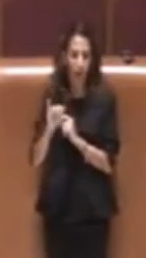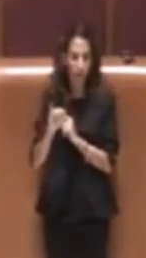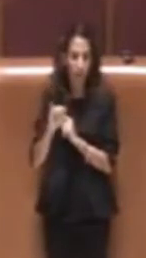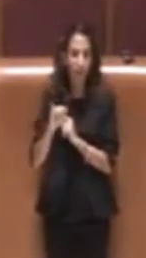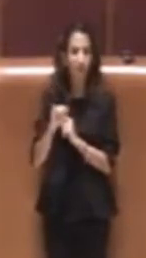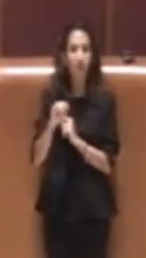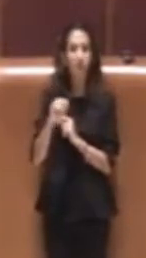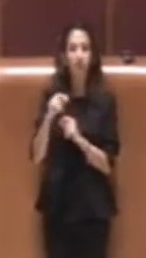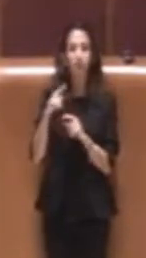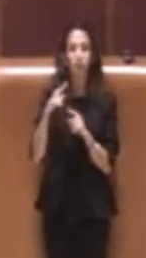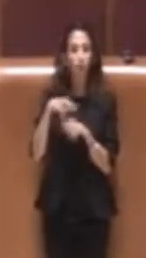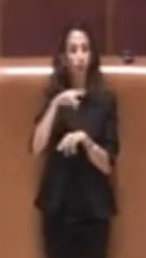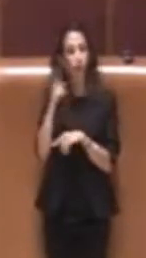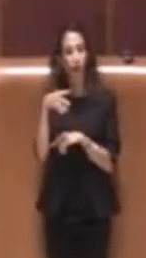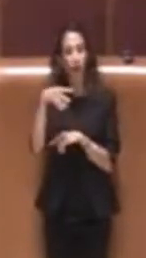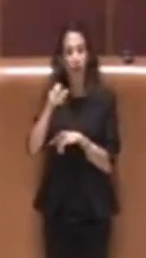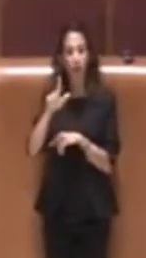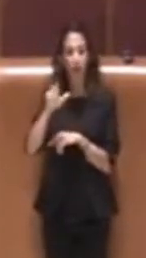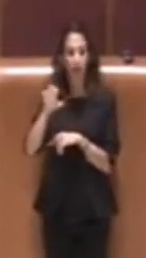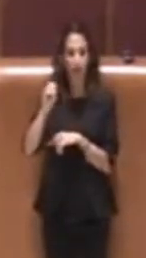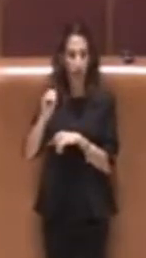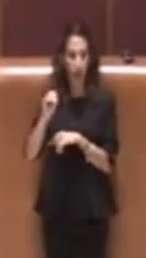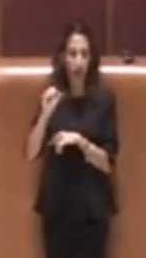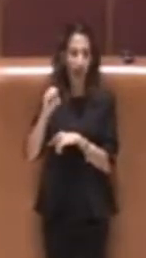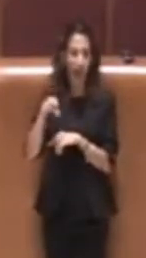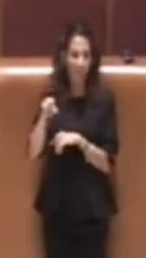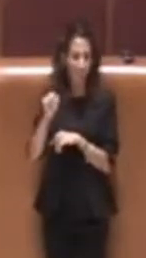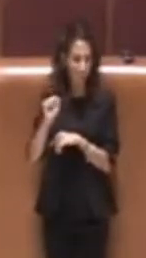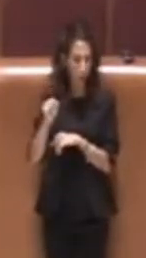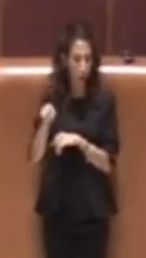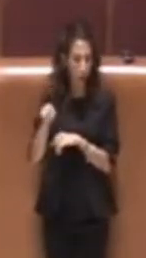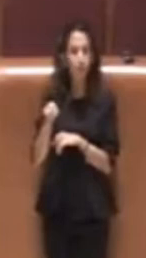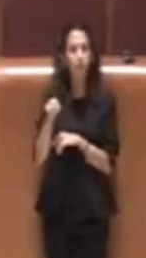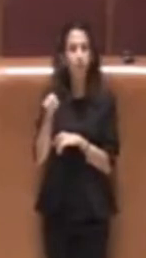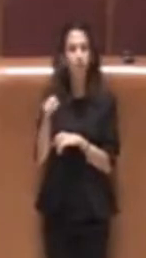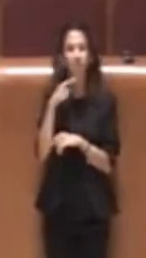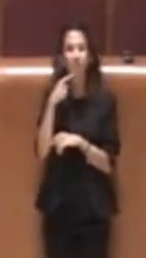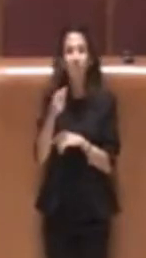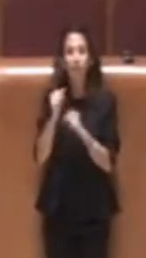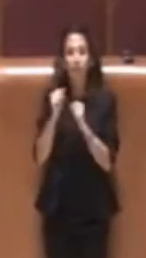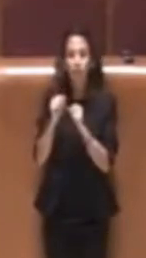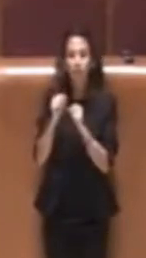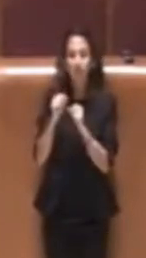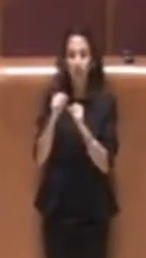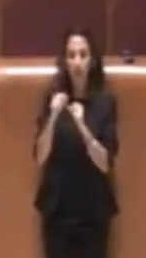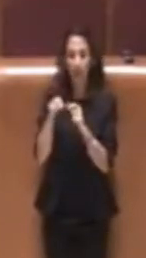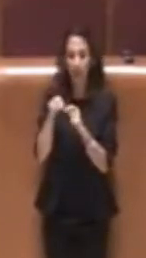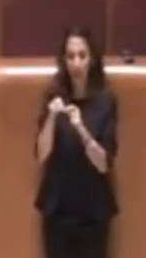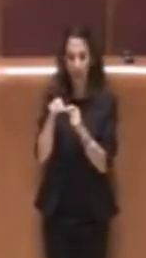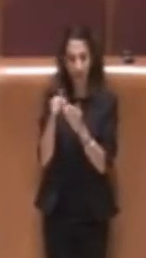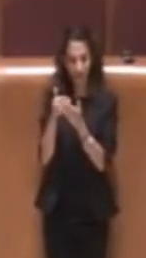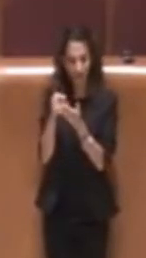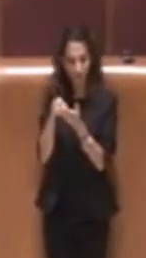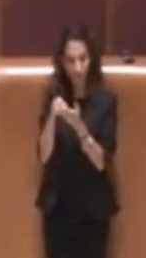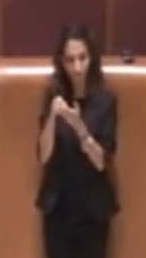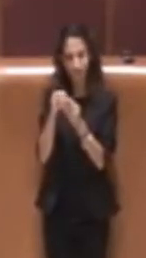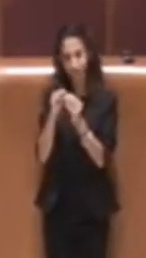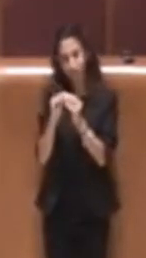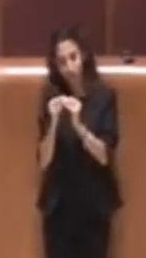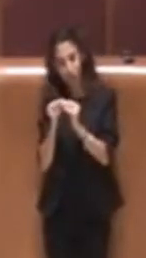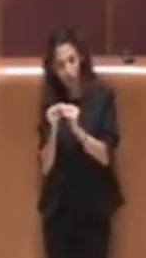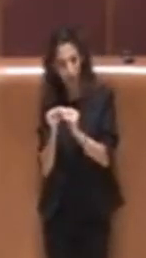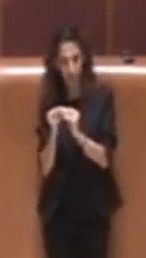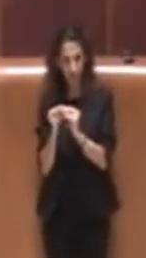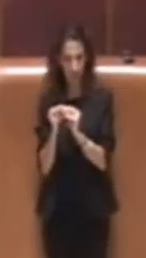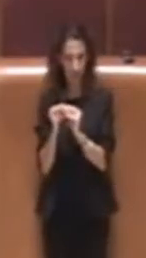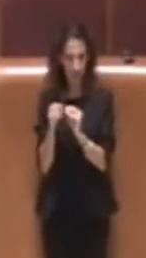l'assessore Meleo, la possibilità di andare a ridefinire quanto determinato appunto in questo